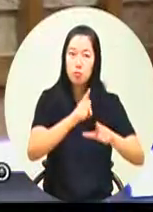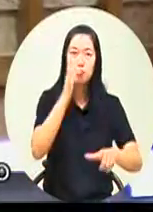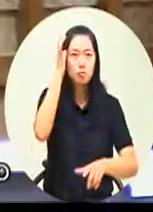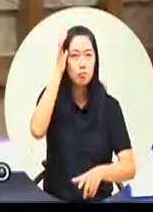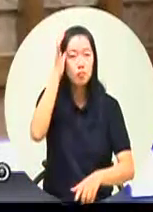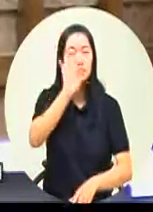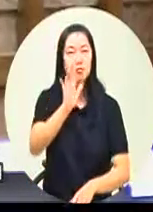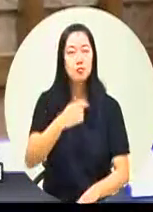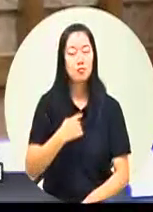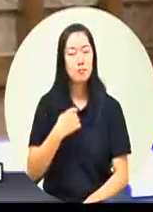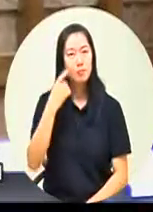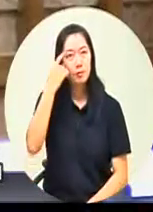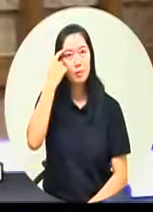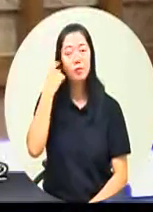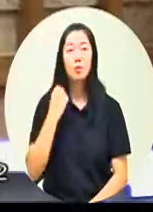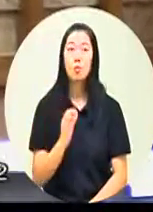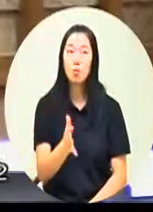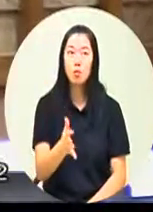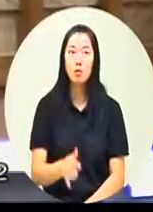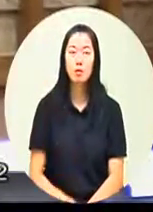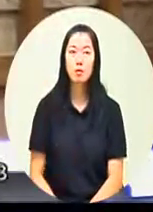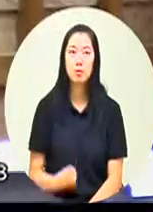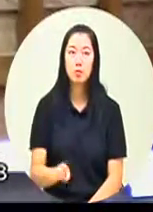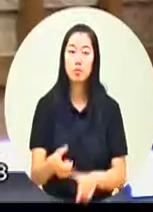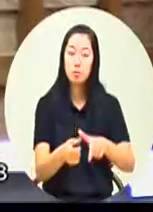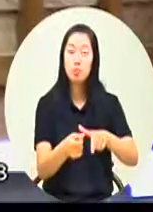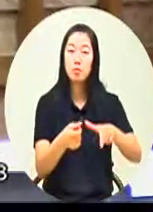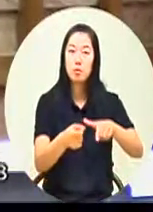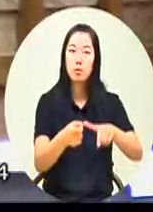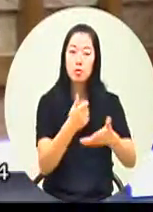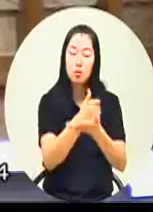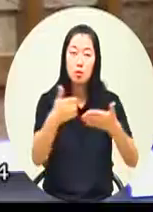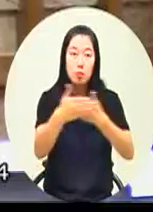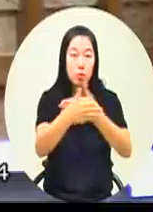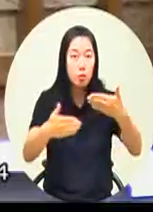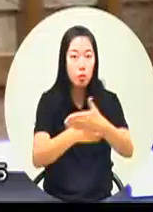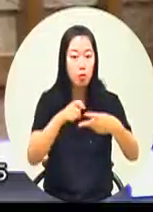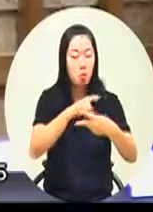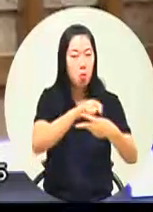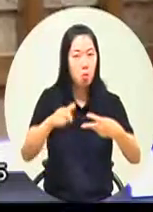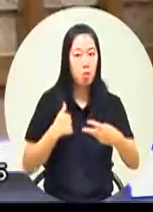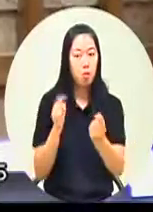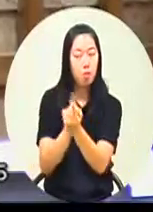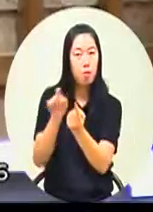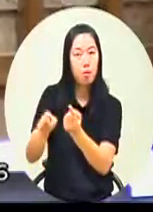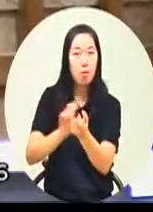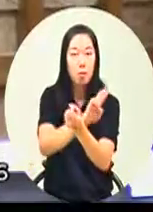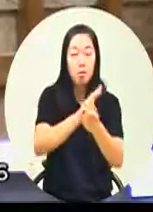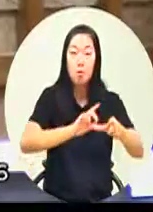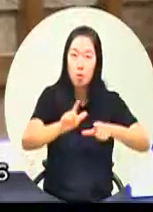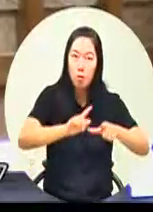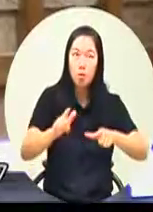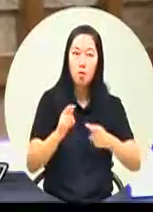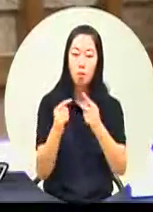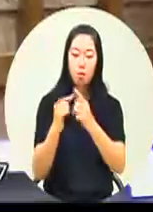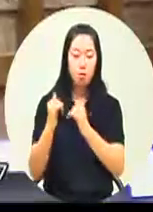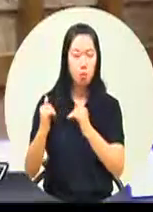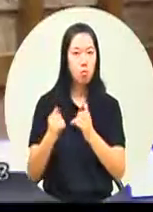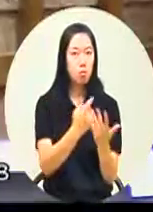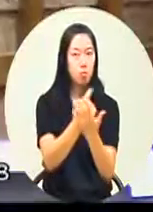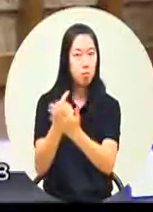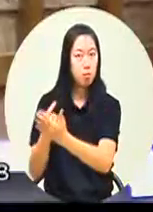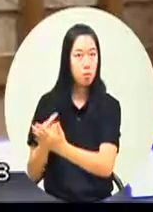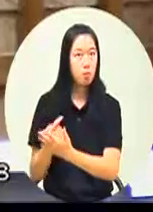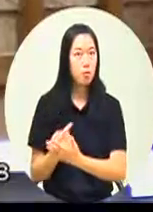心声啊，吼，因为这种公共运输呢，对我们林园呢，对我们市民朋友是非